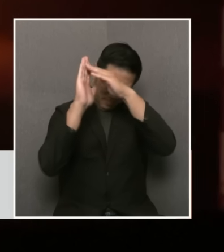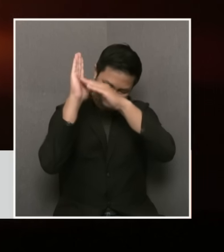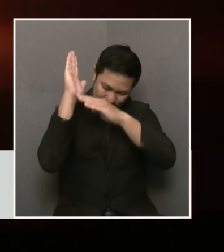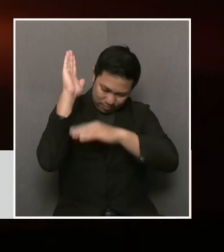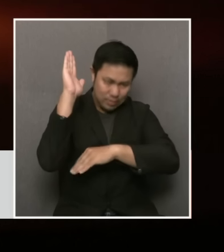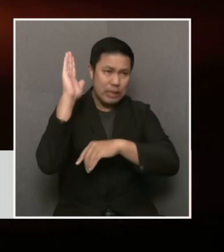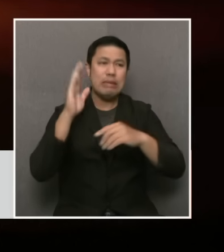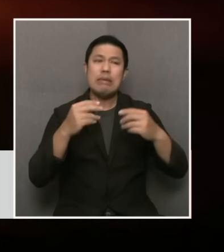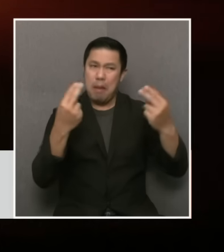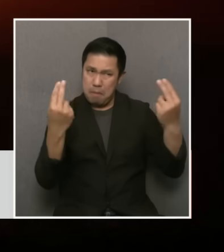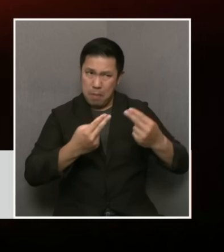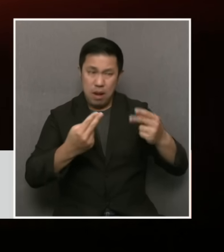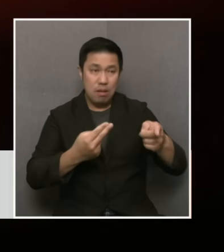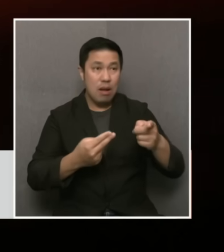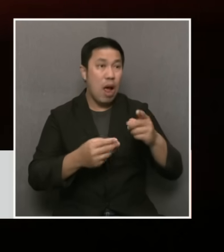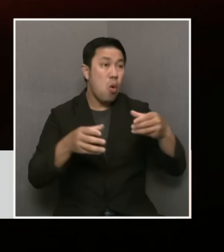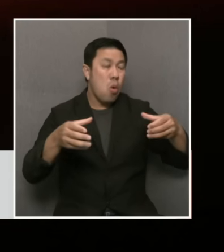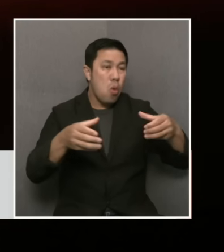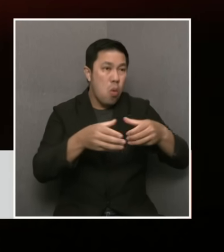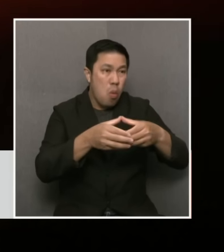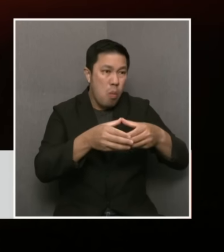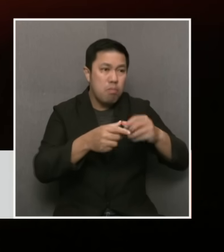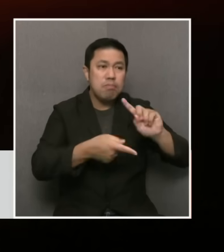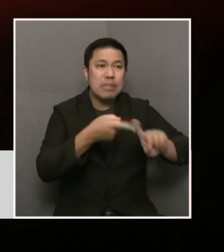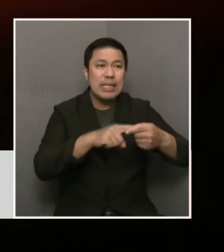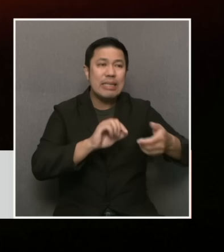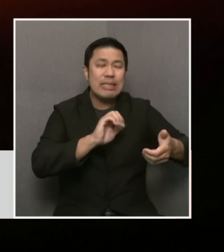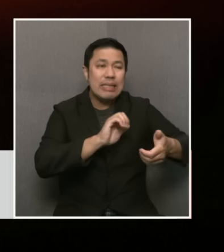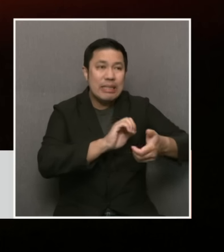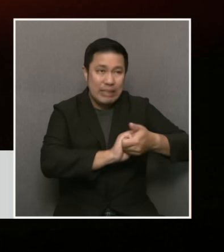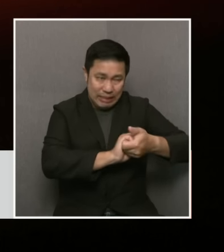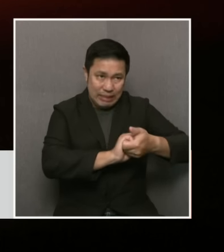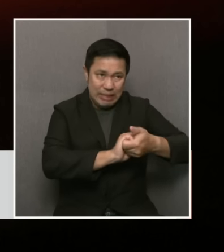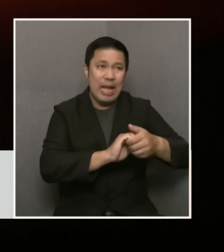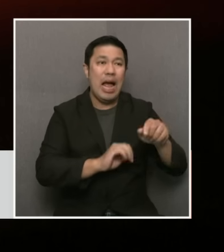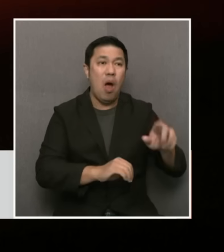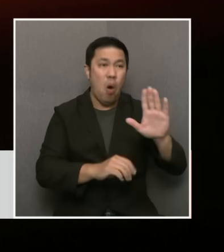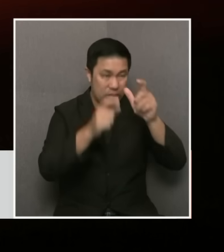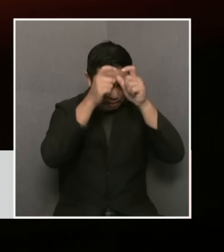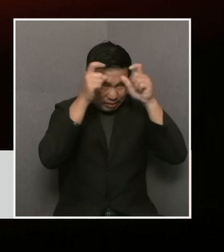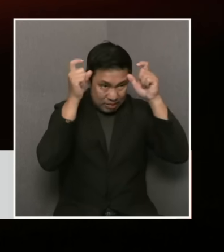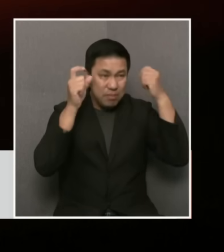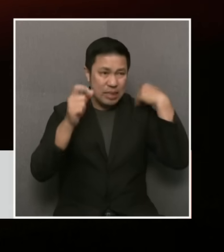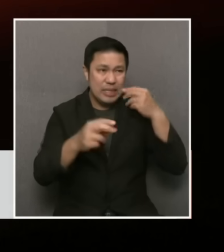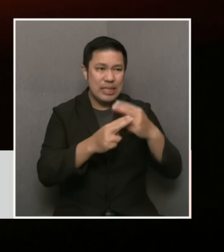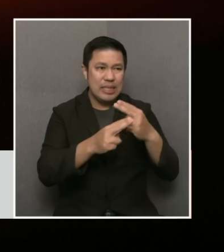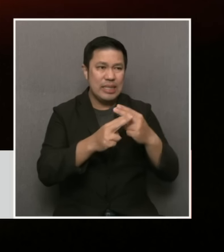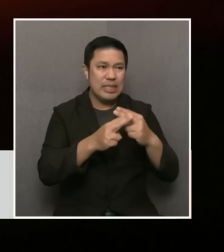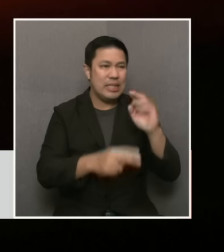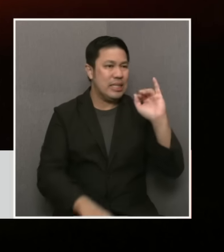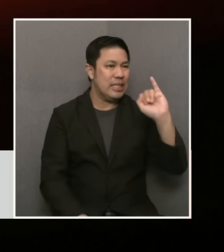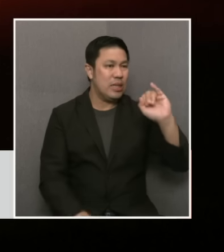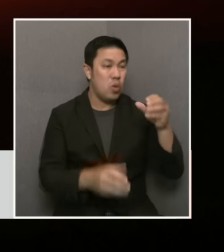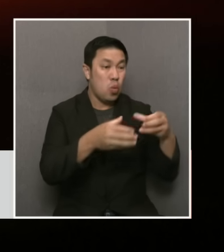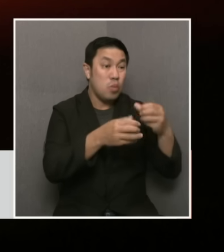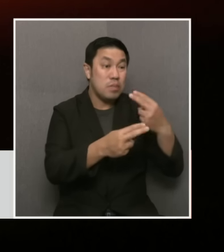เพิ่มเติมกับอิสลามิกจีฮัดพันธมิตรของฮามาสในกาซาด้วยก่อนหน้านี้ค่ะอิสราเอลประกาศว่าสาม